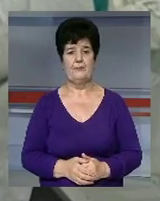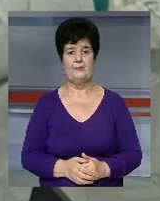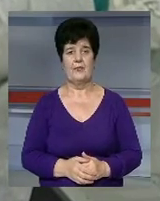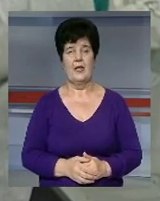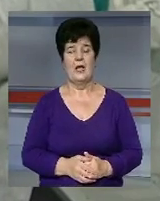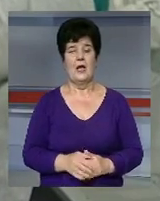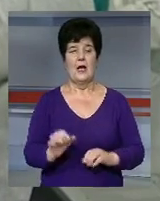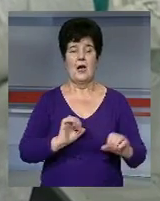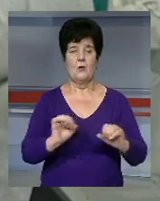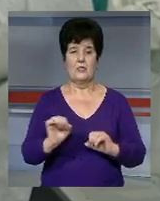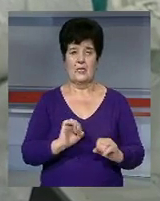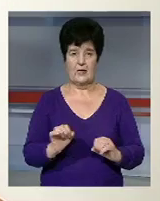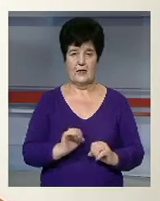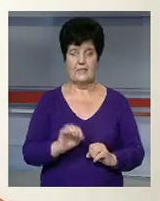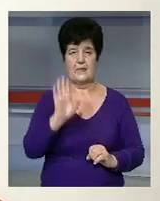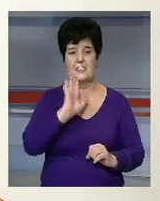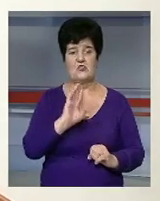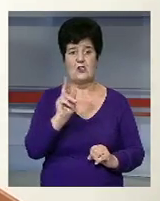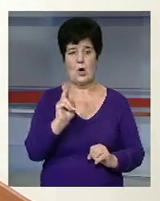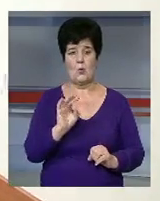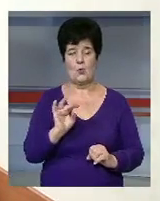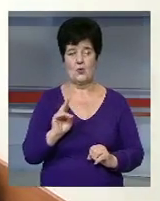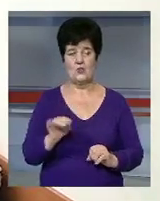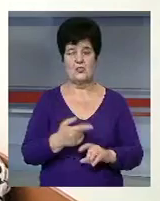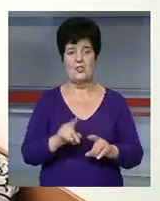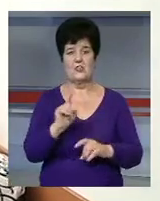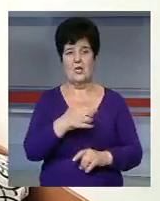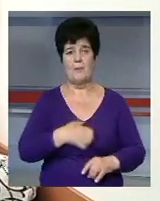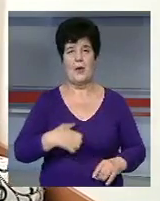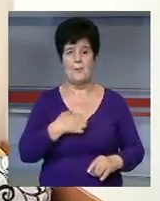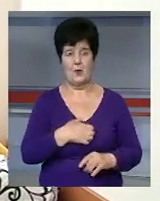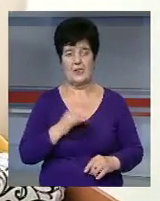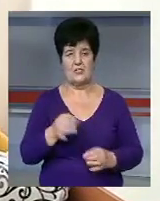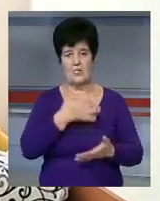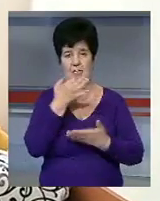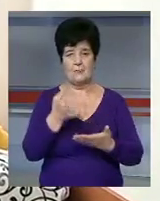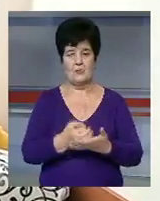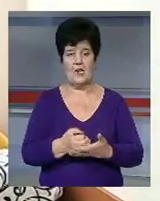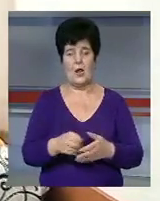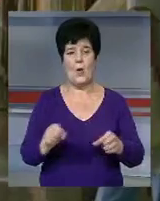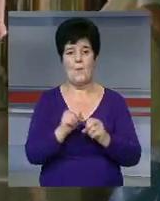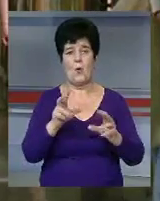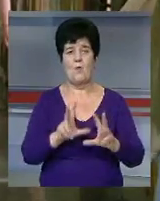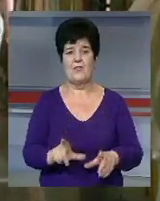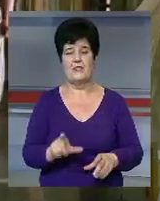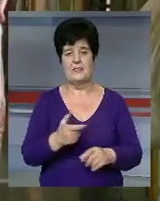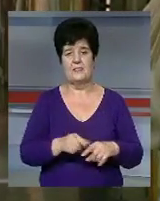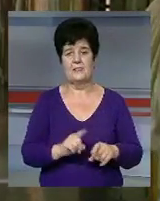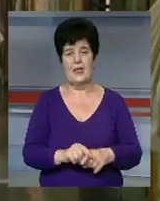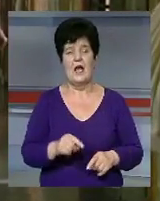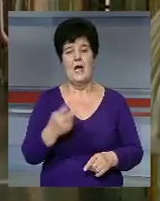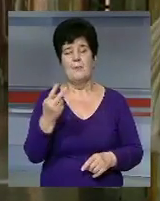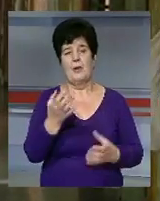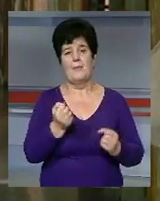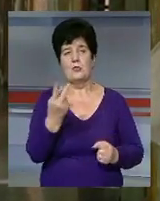Astăzi, tinerii ginecologi obstetricieni, care au una dintre cele mai importante și responsabile profesii, primesc lunar în jur de 2000 de lei. În